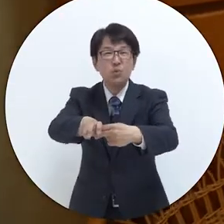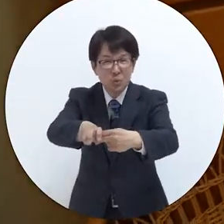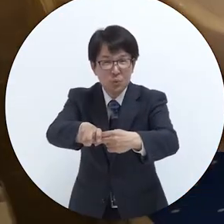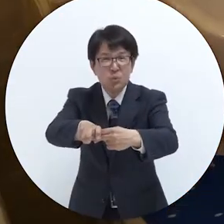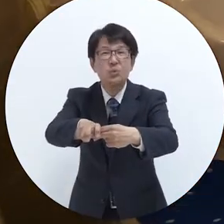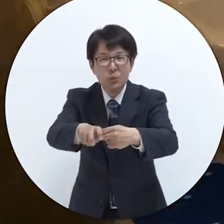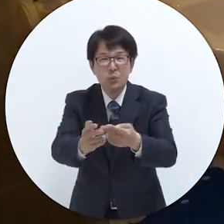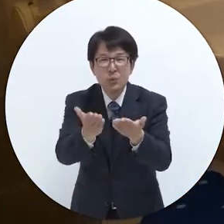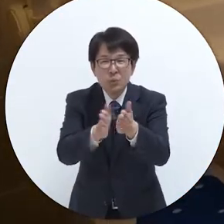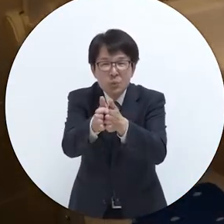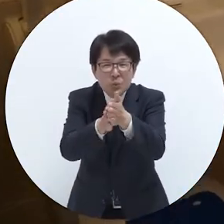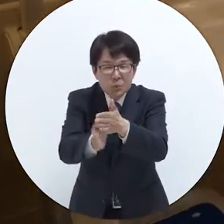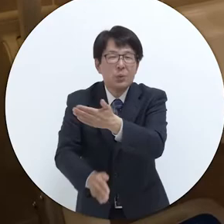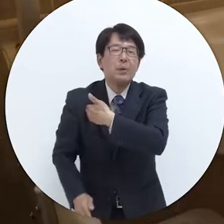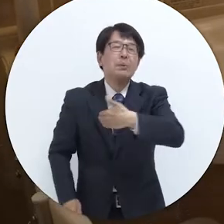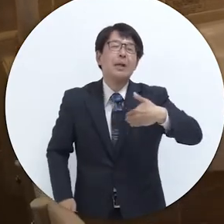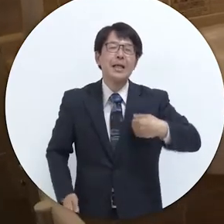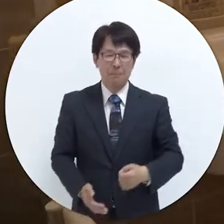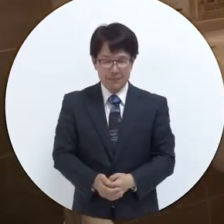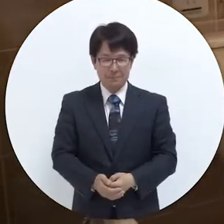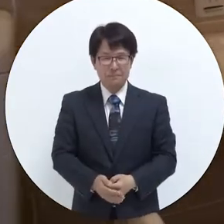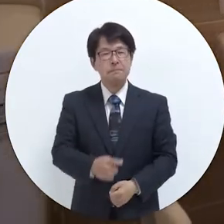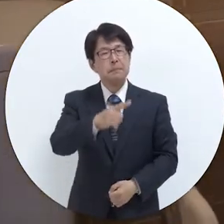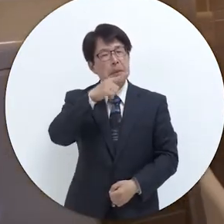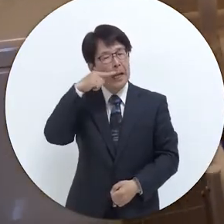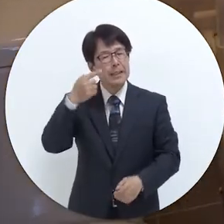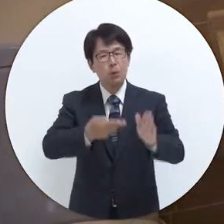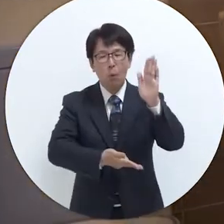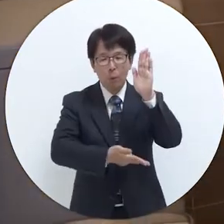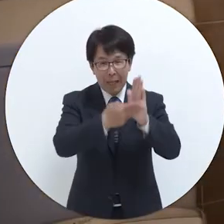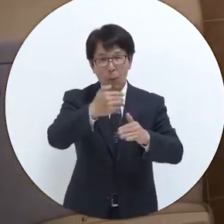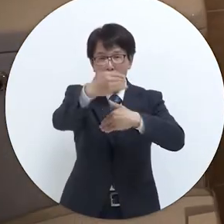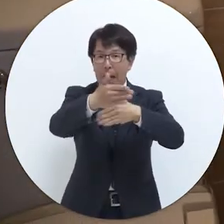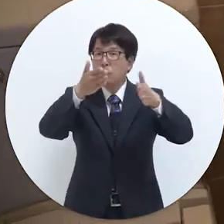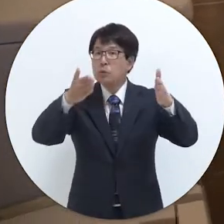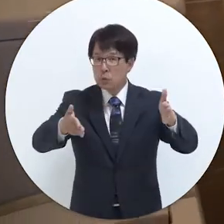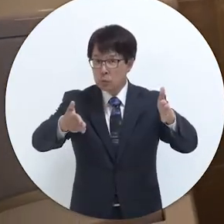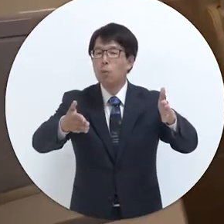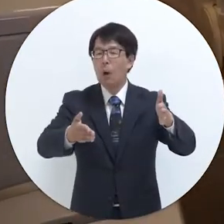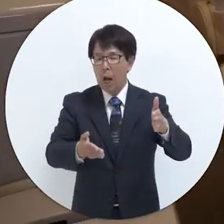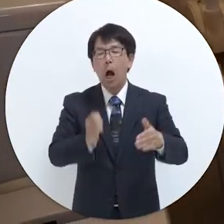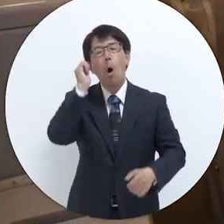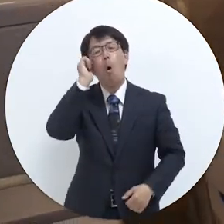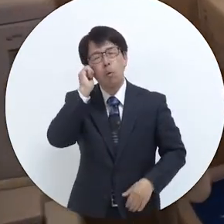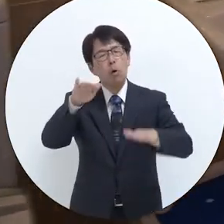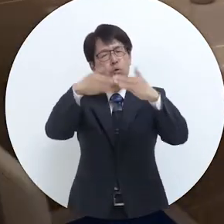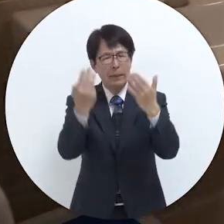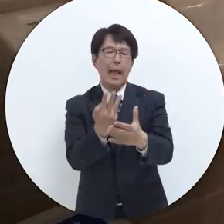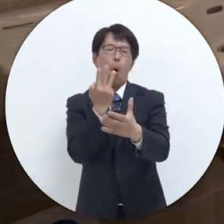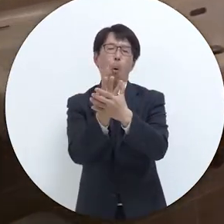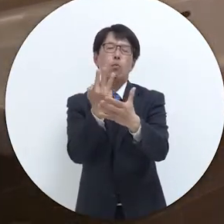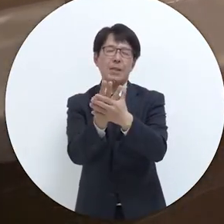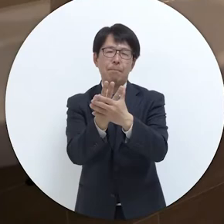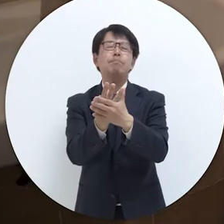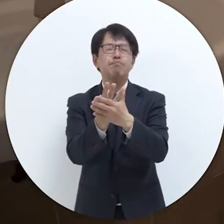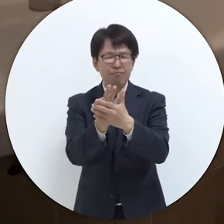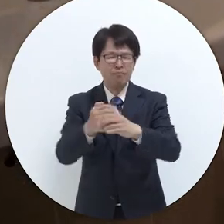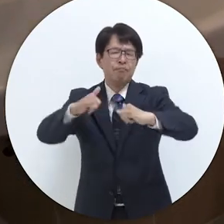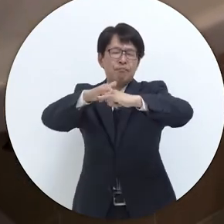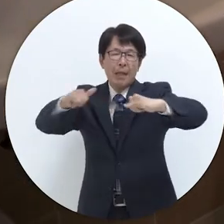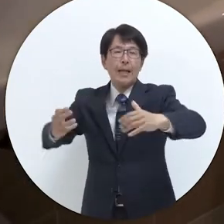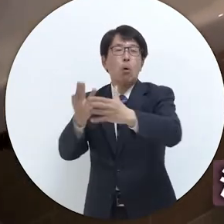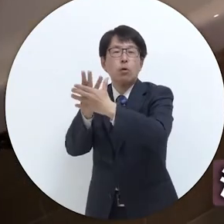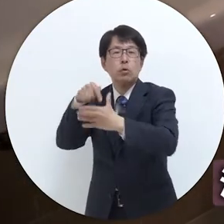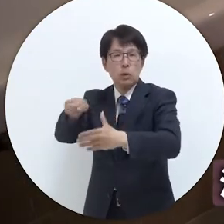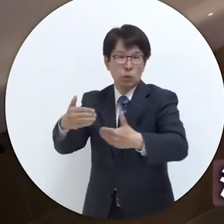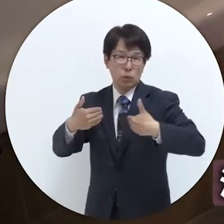になっております。大正屋の客室はですね、お風呂がすべて温泉が出ます。ですのでここも大浴場まで行かずと